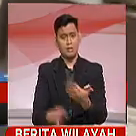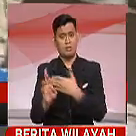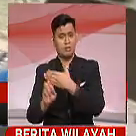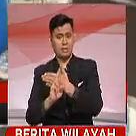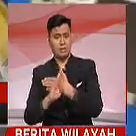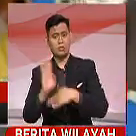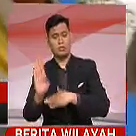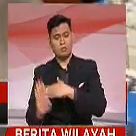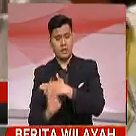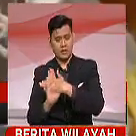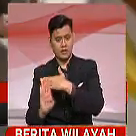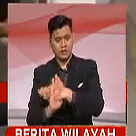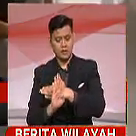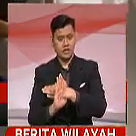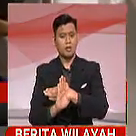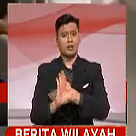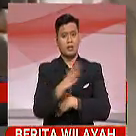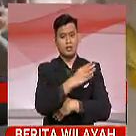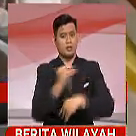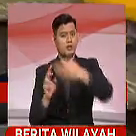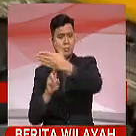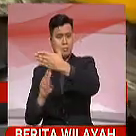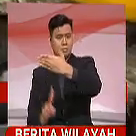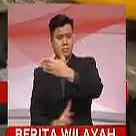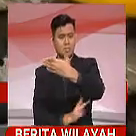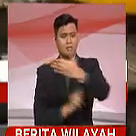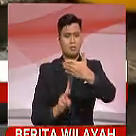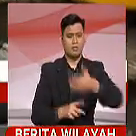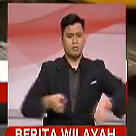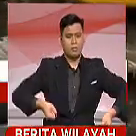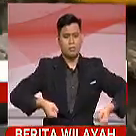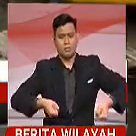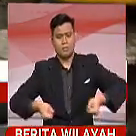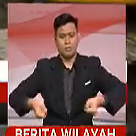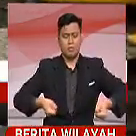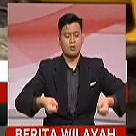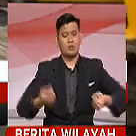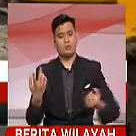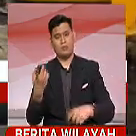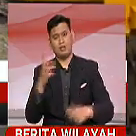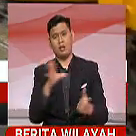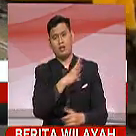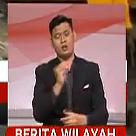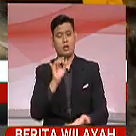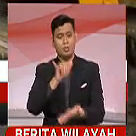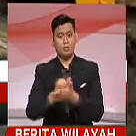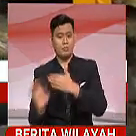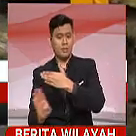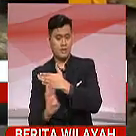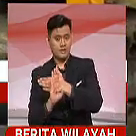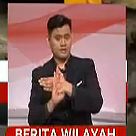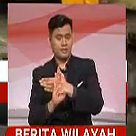bahaya selain jambatan gantung ketika dilanda banjir. Datuk Dr. Joaquim yang juga ahli Dewan Undangan Negeri Kundasang